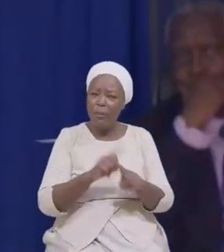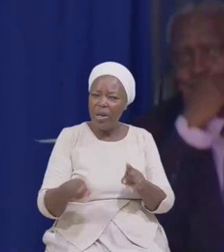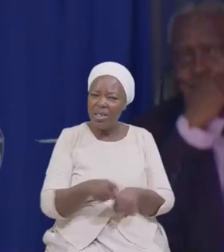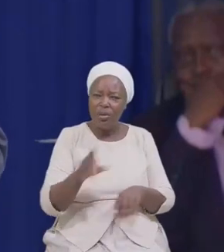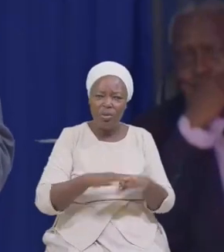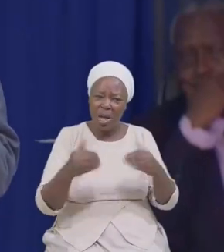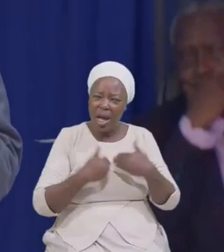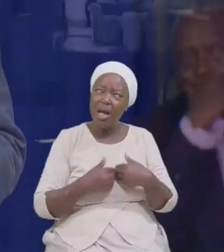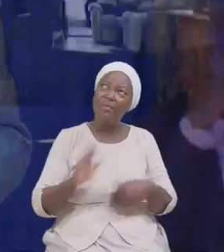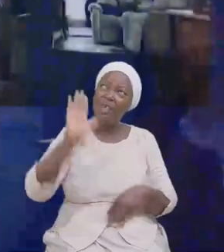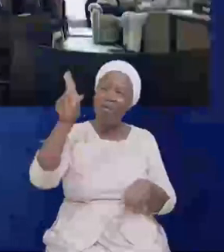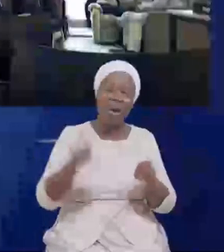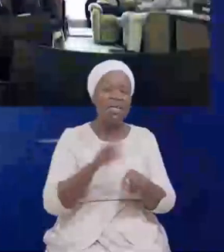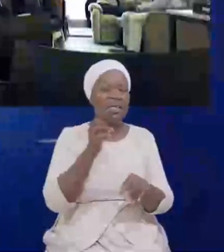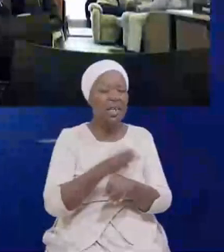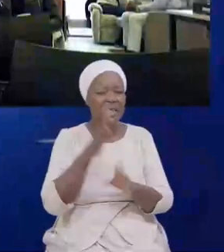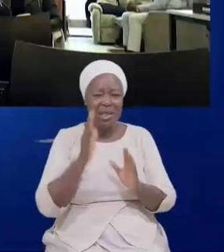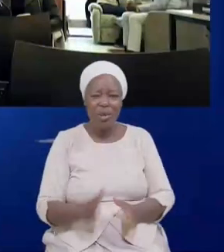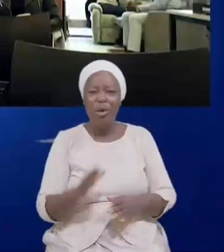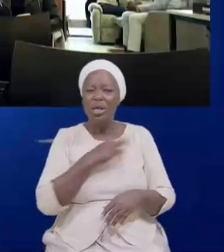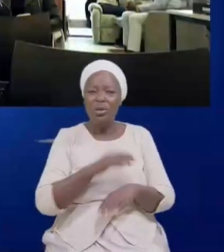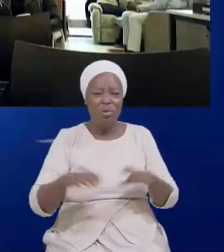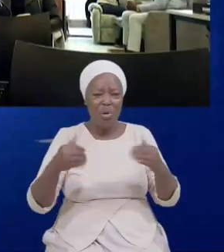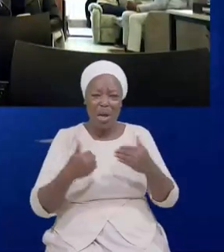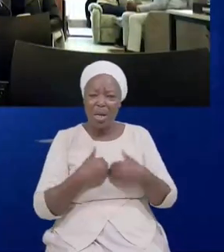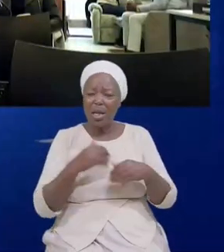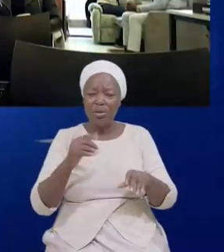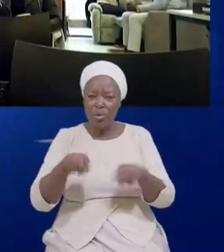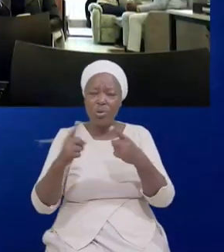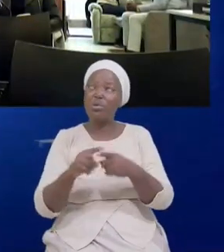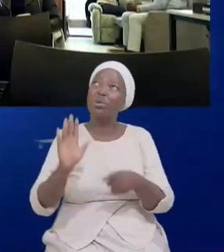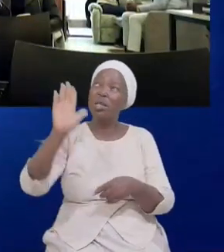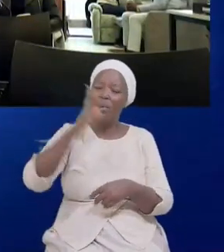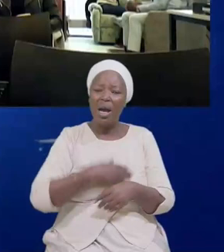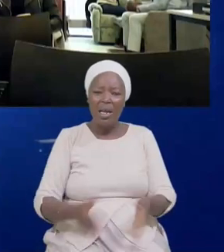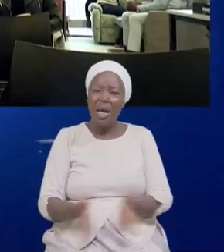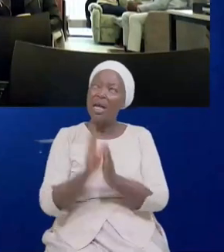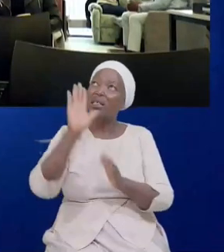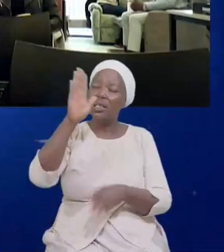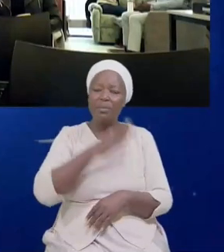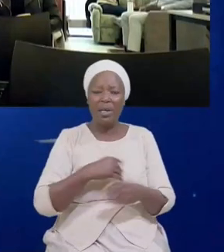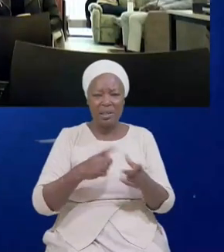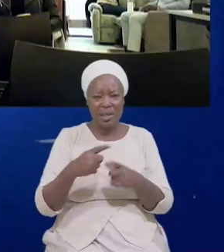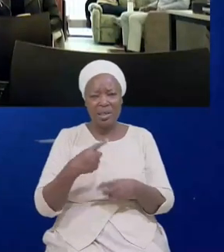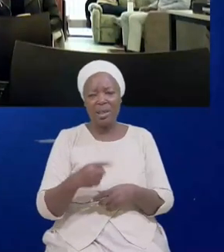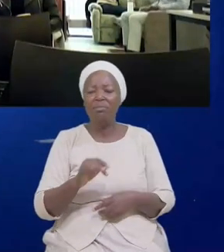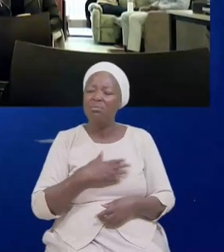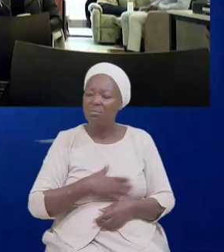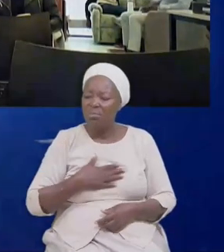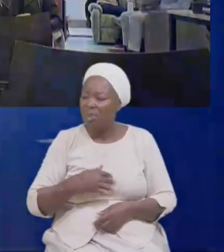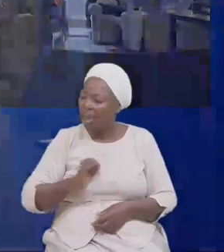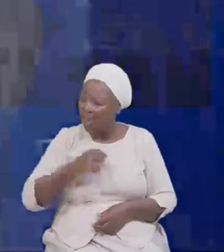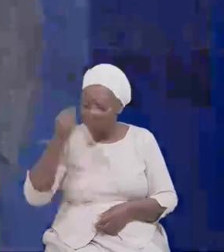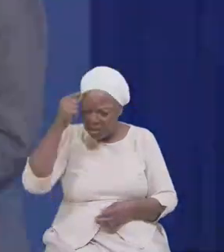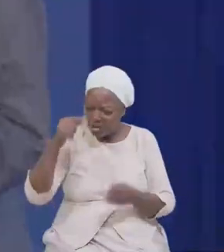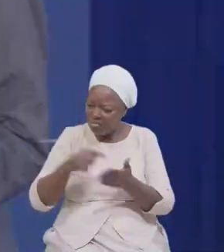l'ont pas comme conseiller. Ils ne vont pas à lui pour lui demander, « Oh, je pense à ceci, je propose